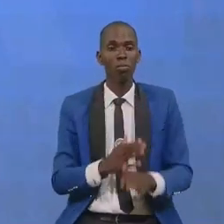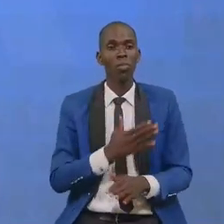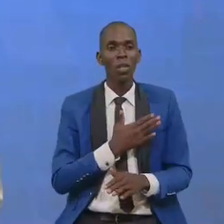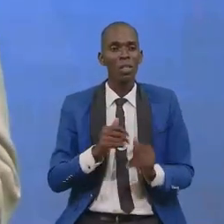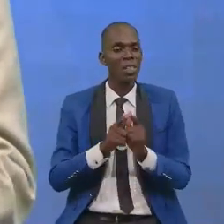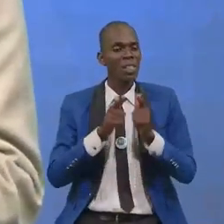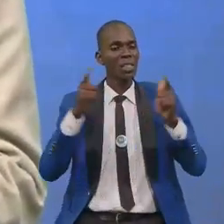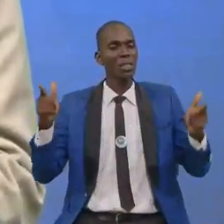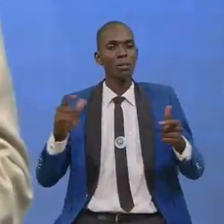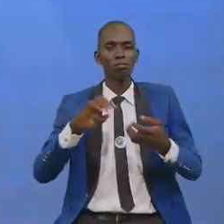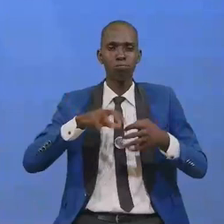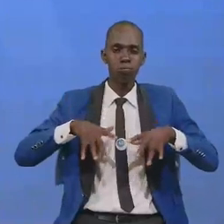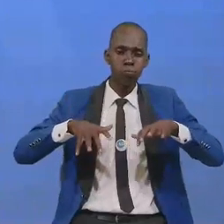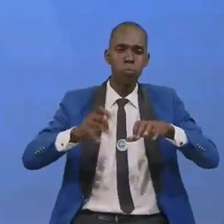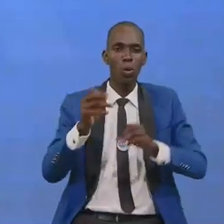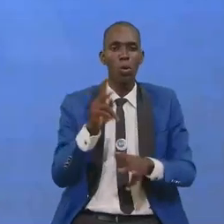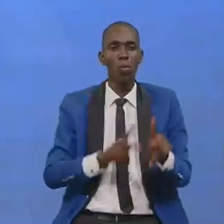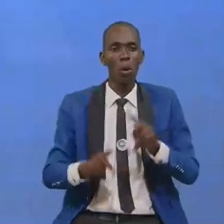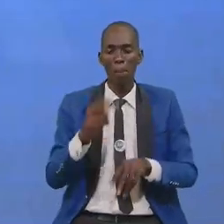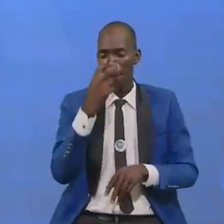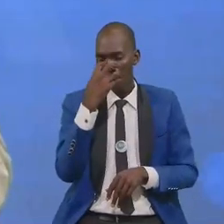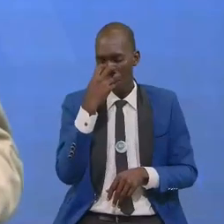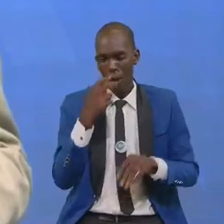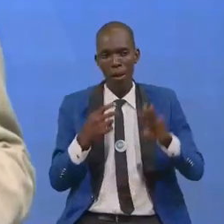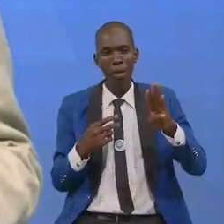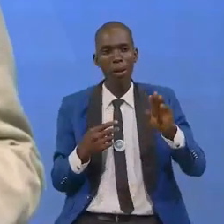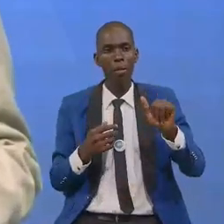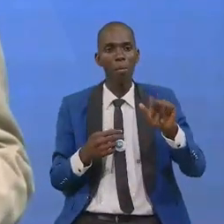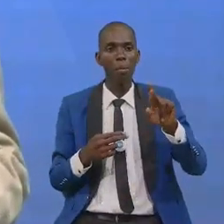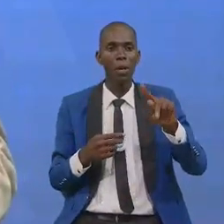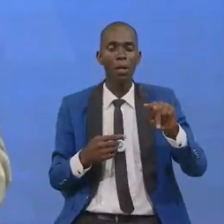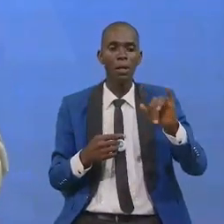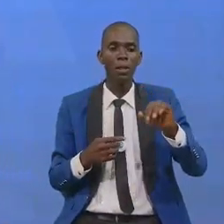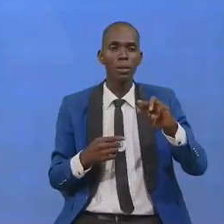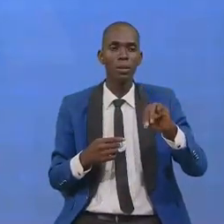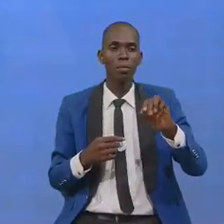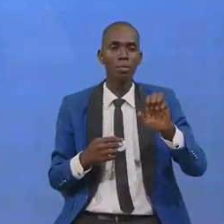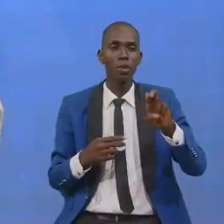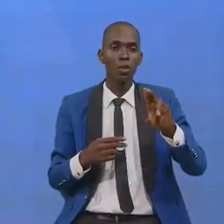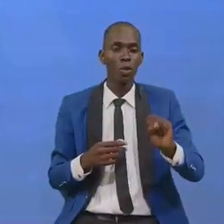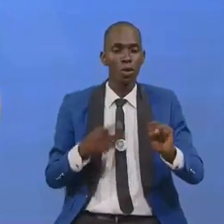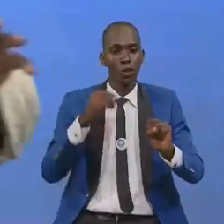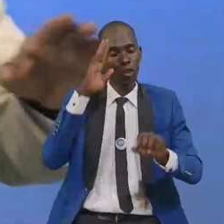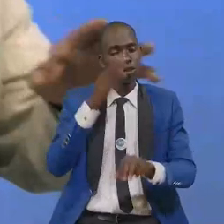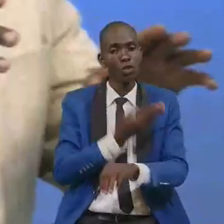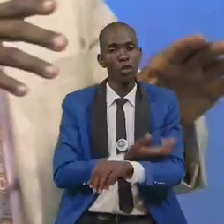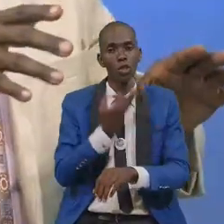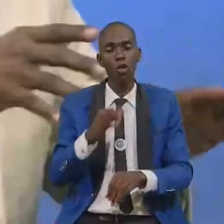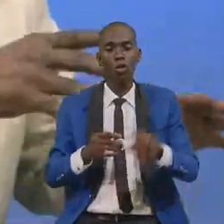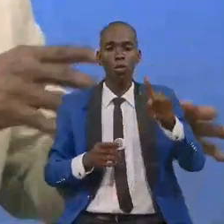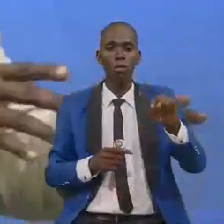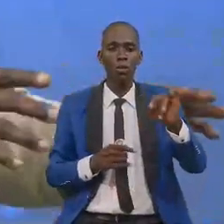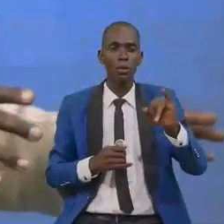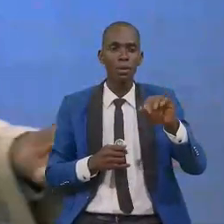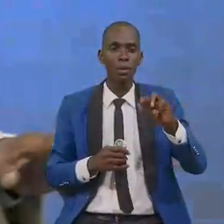de timé Martinez mendiant aveugle était assis au bord du